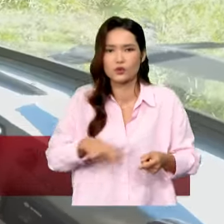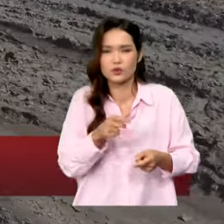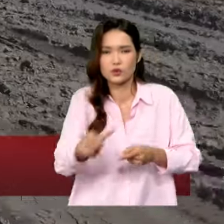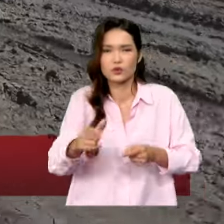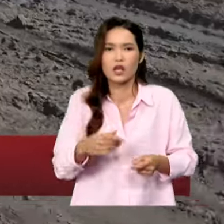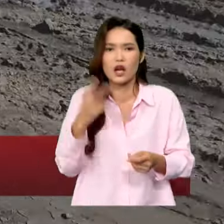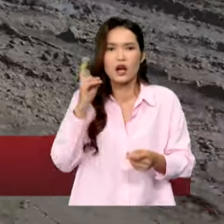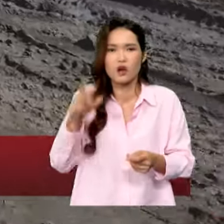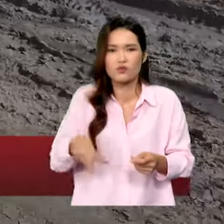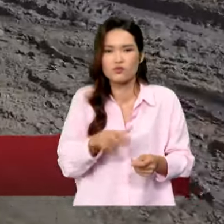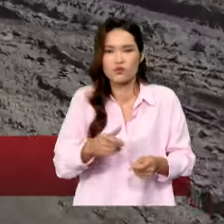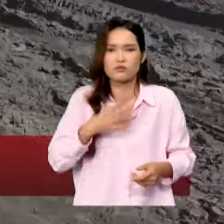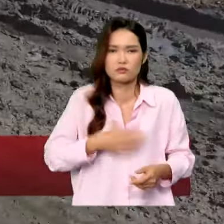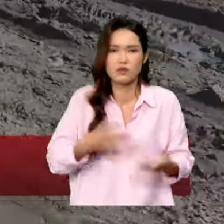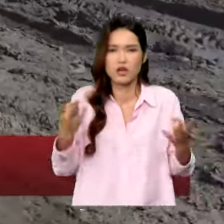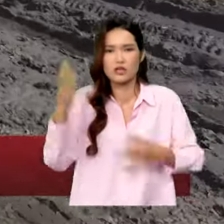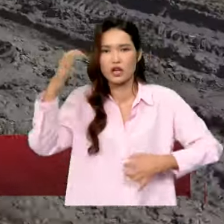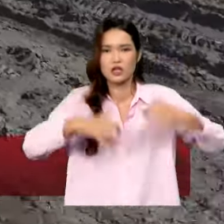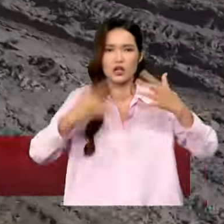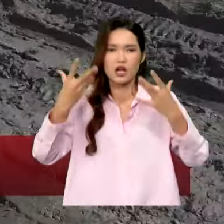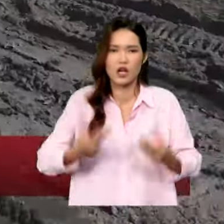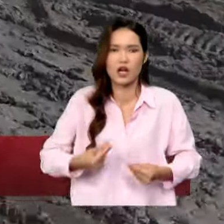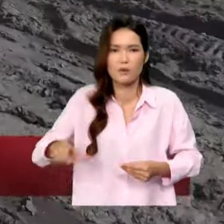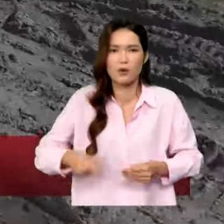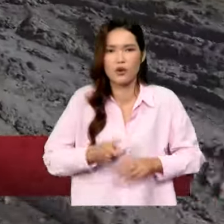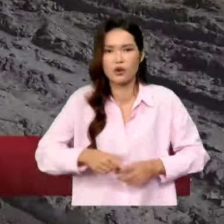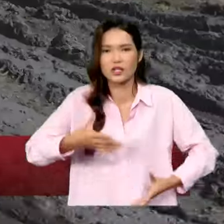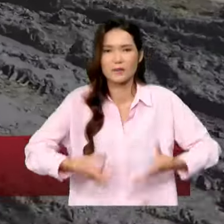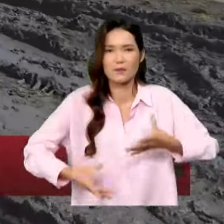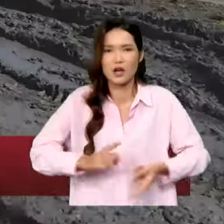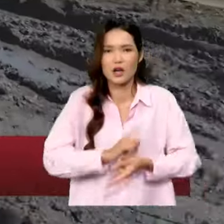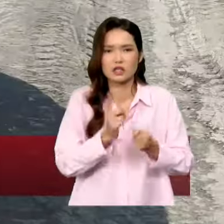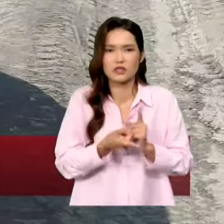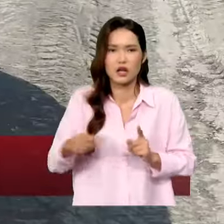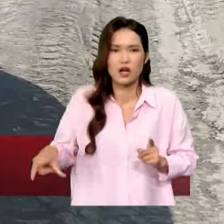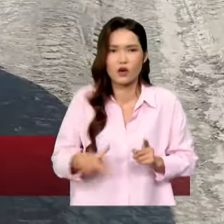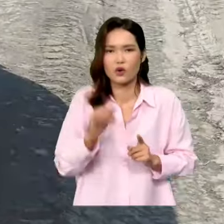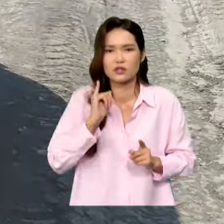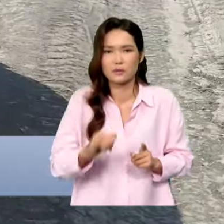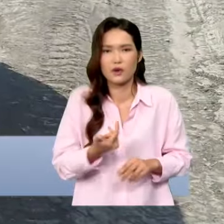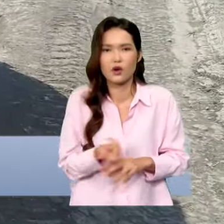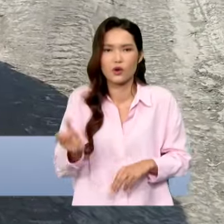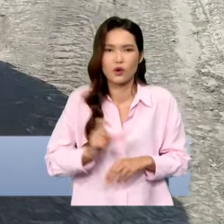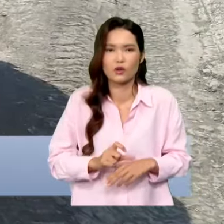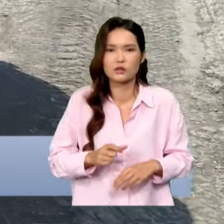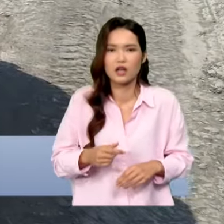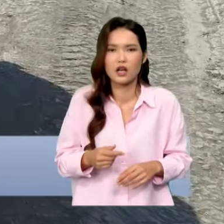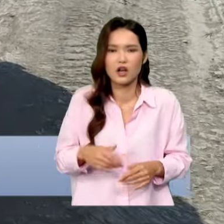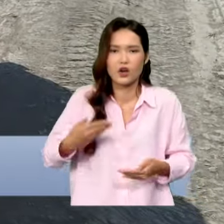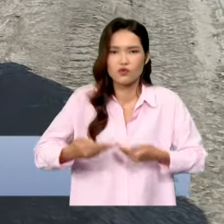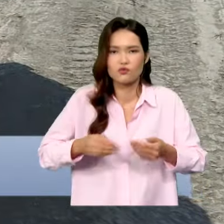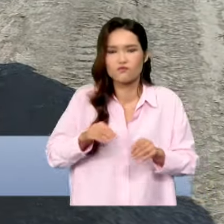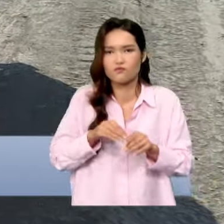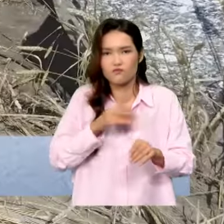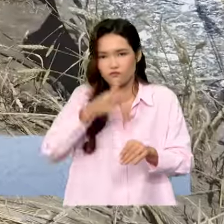шақырым қара жолмен жүру қажет. Жаңбырлы күндері бұл жер батпаққа айналады. Жол жаман, мында жүре алмаймыз, қалай